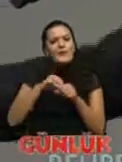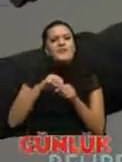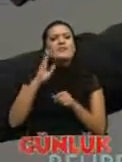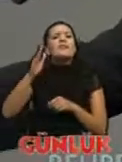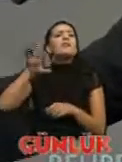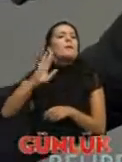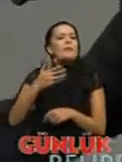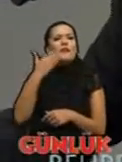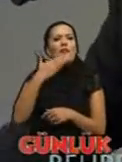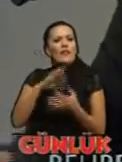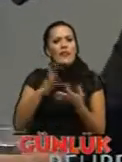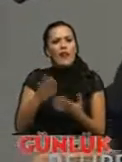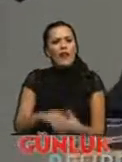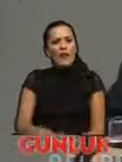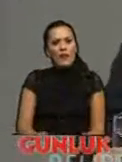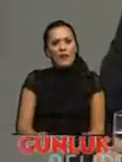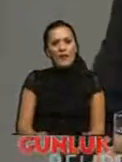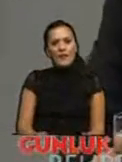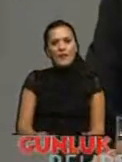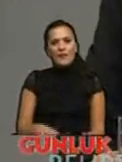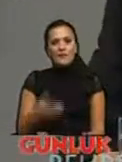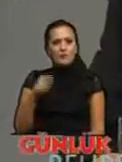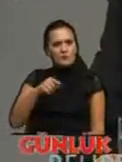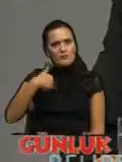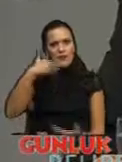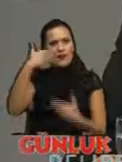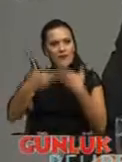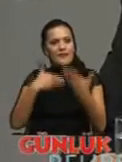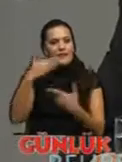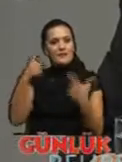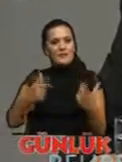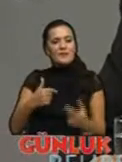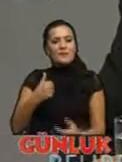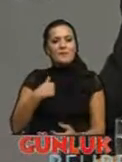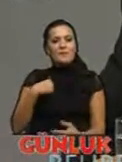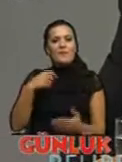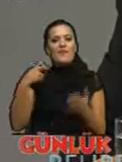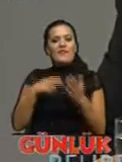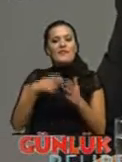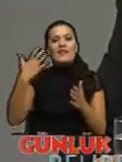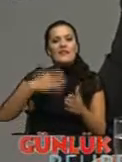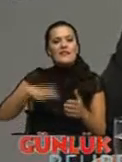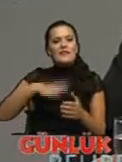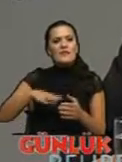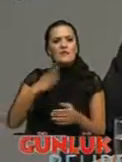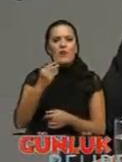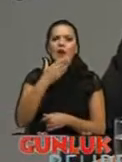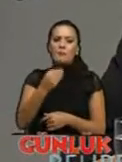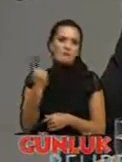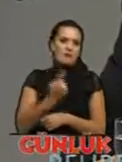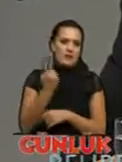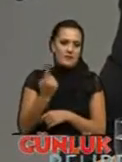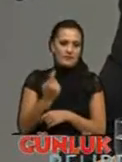hikayeniz nedir? Ya, duyuralım buradan. Yani hani. Vize istenmesi çok ayıp bir